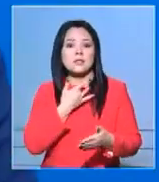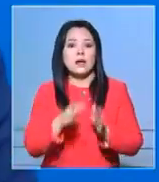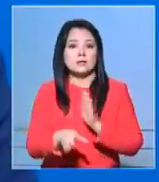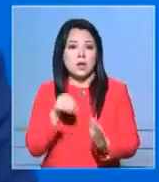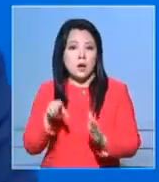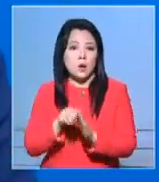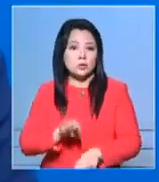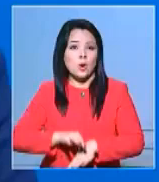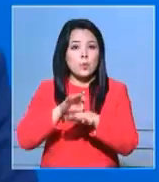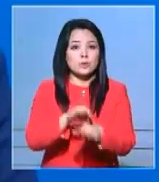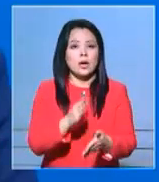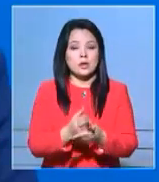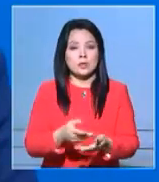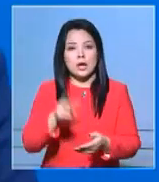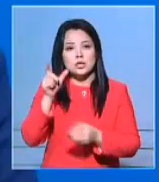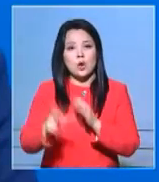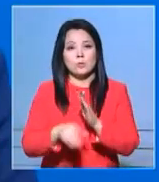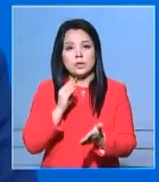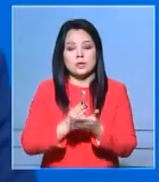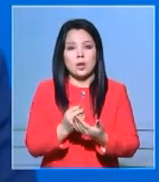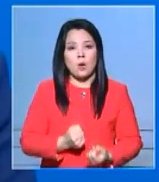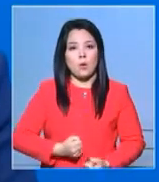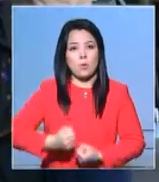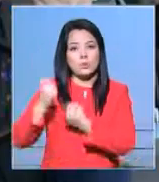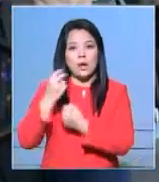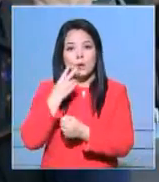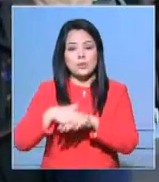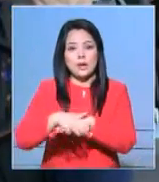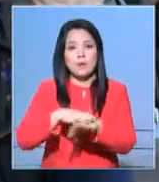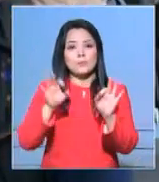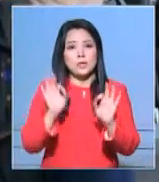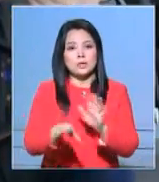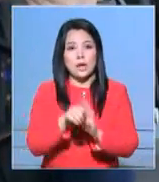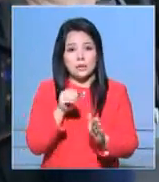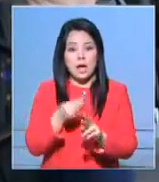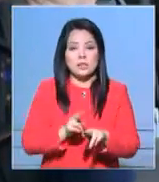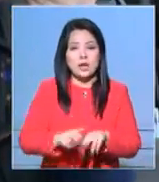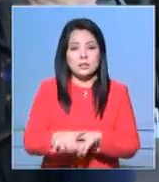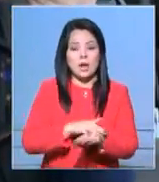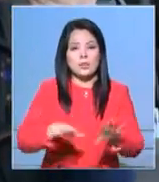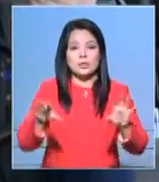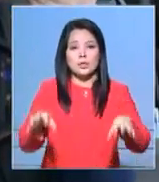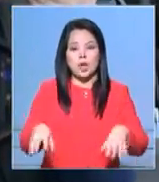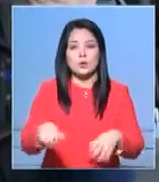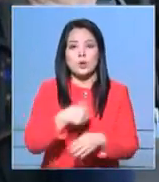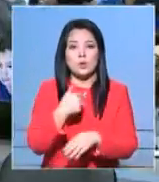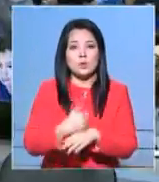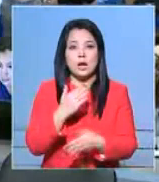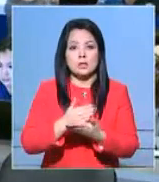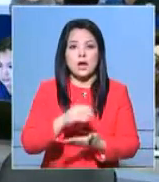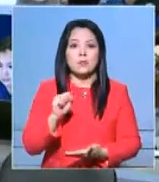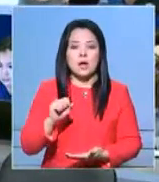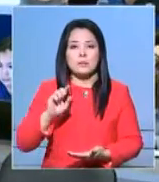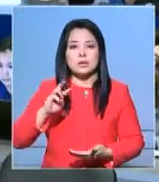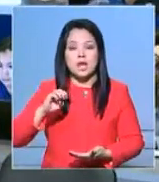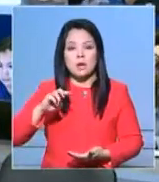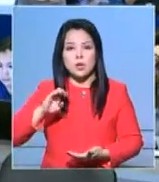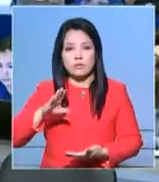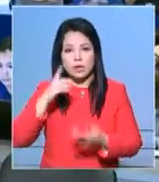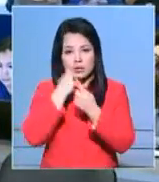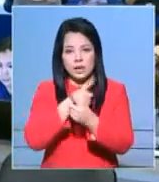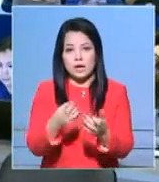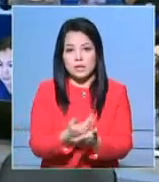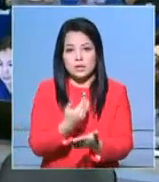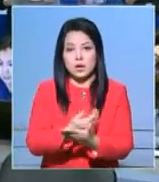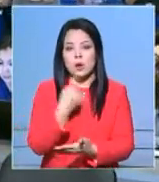толық қолдайды. Бұл туралы бүгін орталық коммуникациялар орталығында кәсіпкерлер палатасының басқарма төрағасы Абылай Мырзахметов мәлімдеді. Ұлт